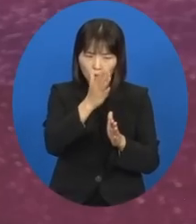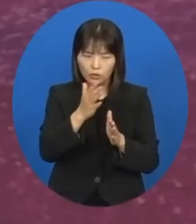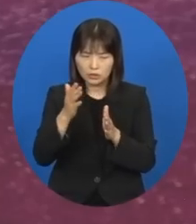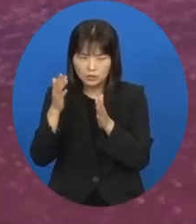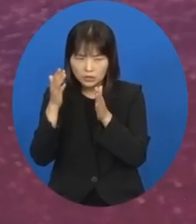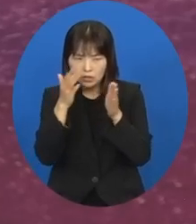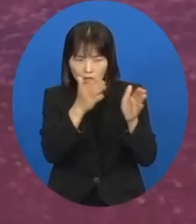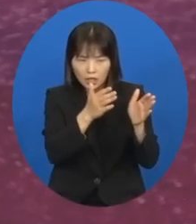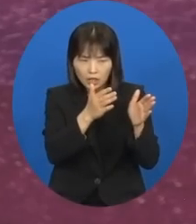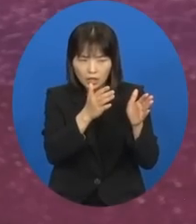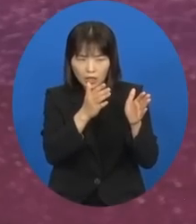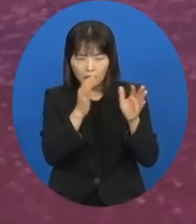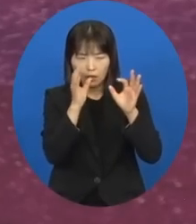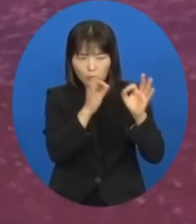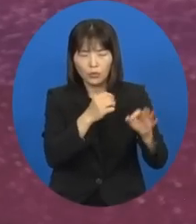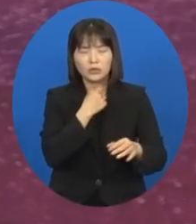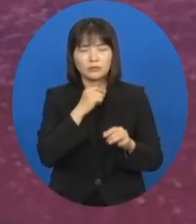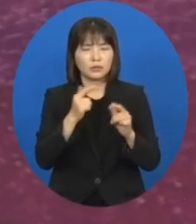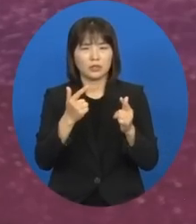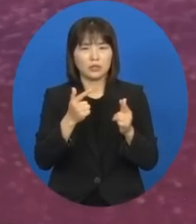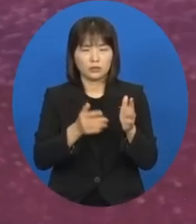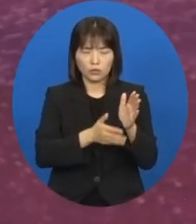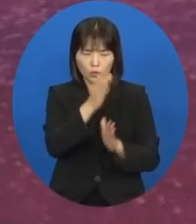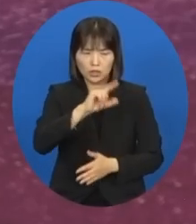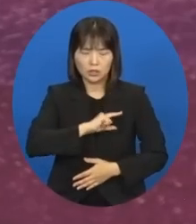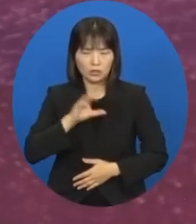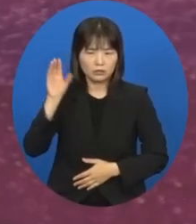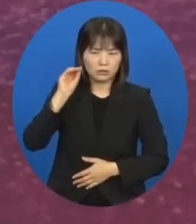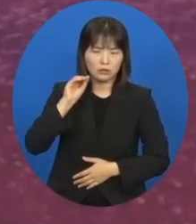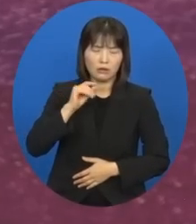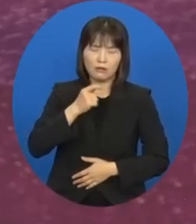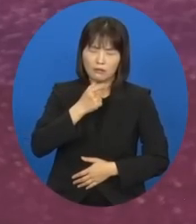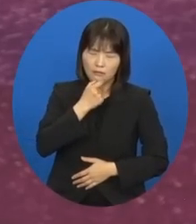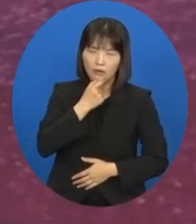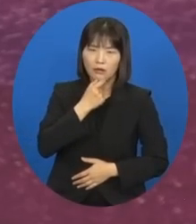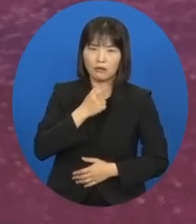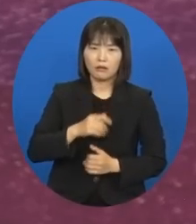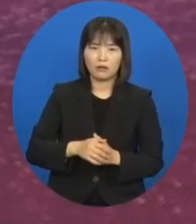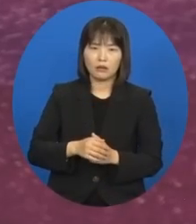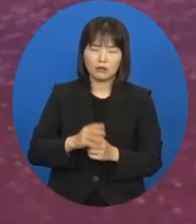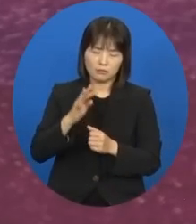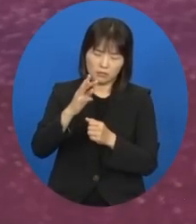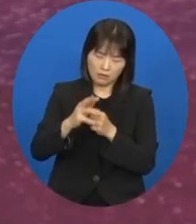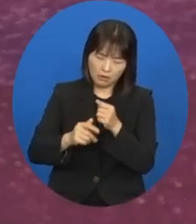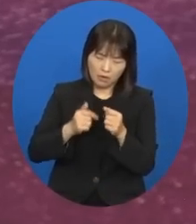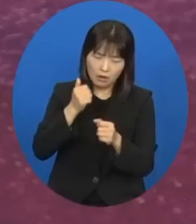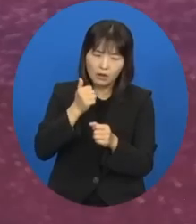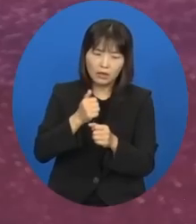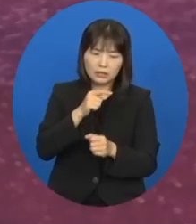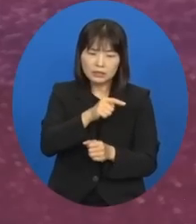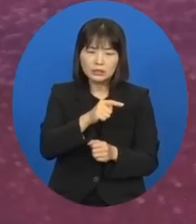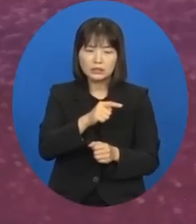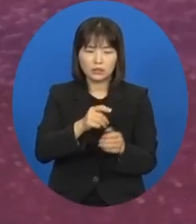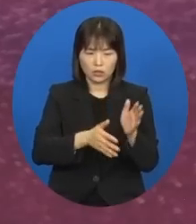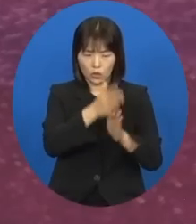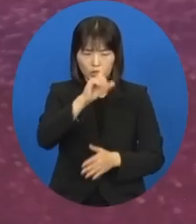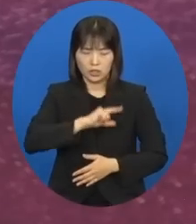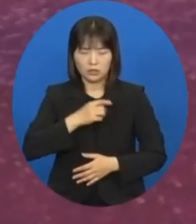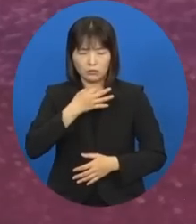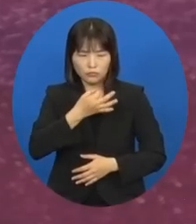두고 싶지 않았습니다 도시 이름도 듣고 싶지 않았습니다 실제로 수년간 그 이름 부르지도 않고 가지도